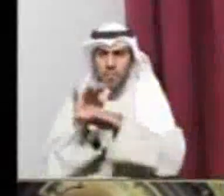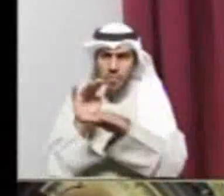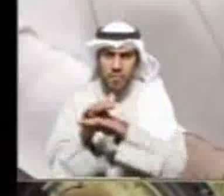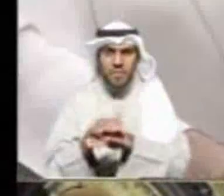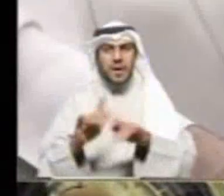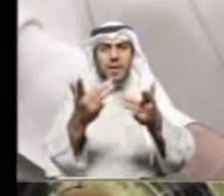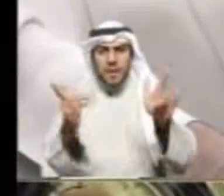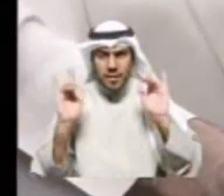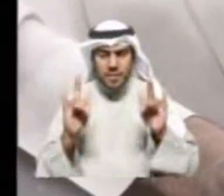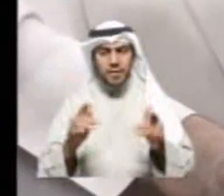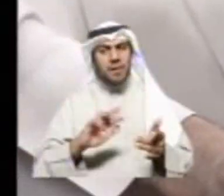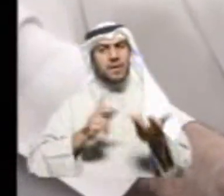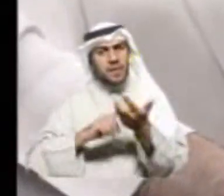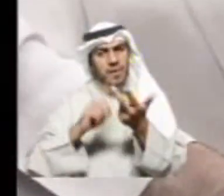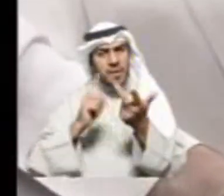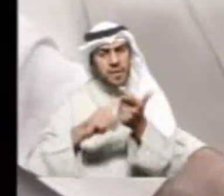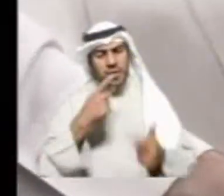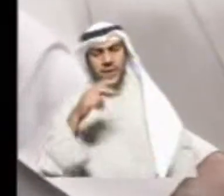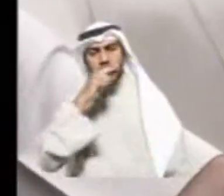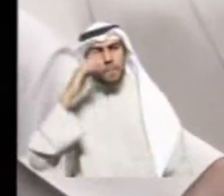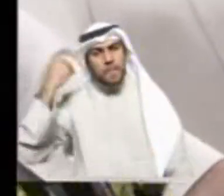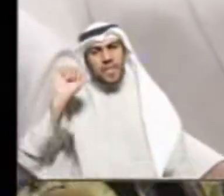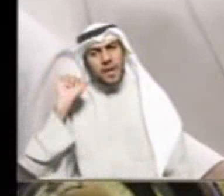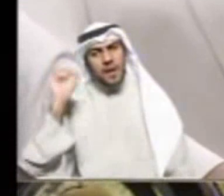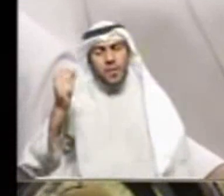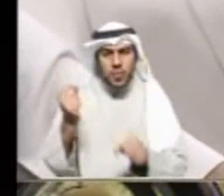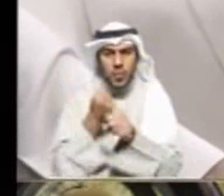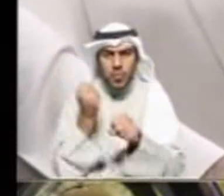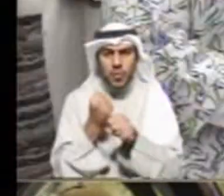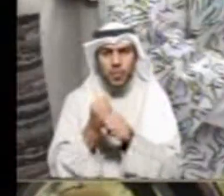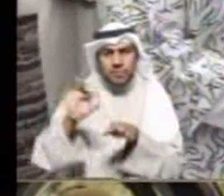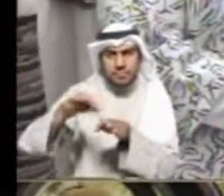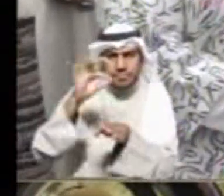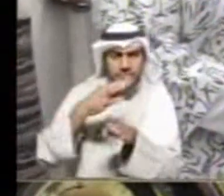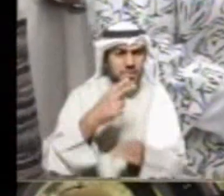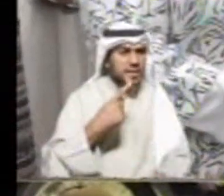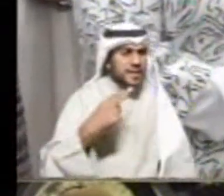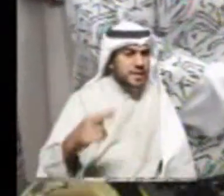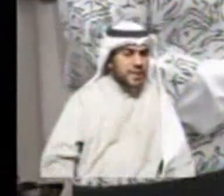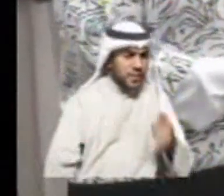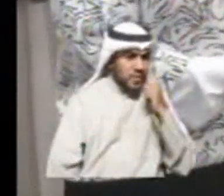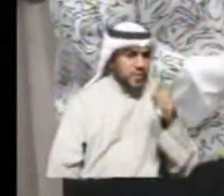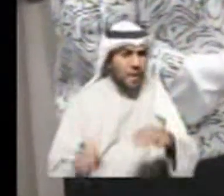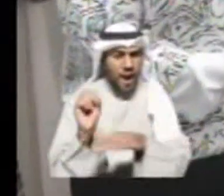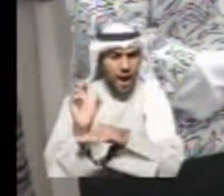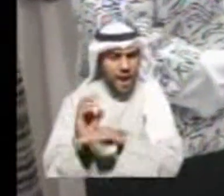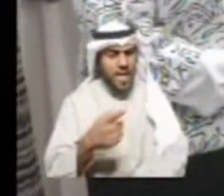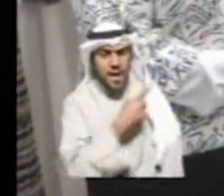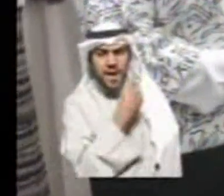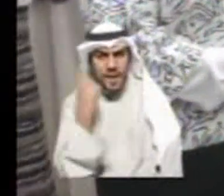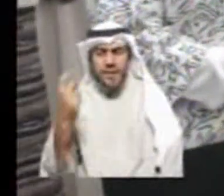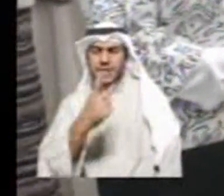المركز أن حدد للمرأة ولمشغولات المرأة ولتعليمها وتدريبها على